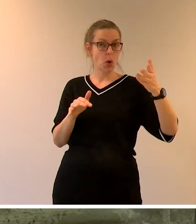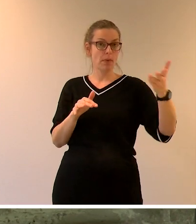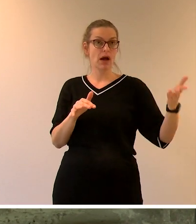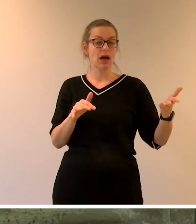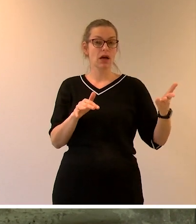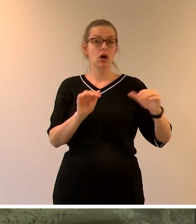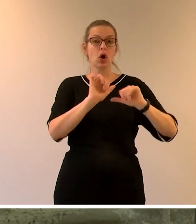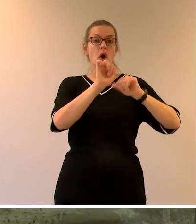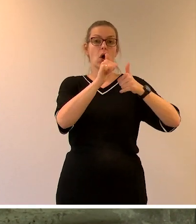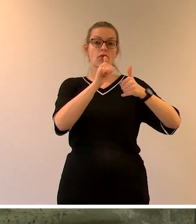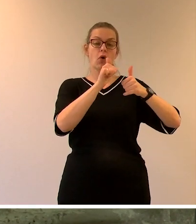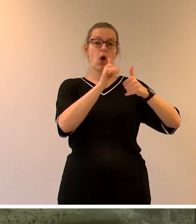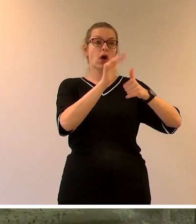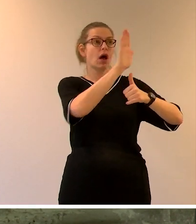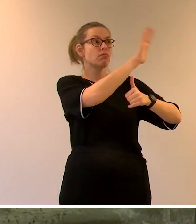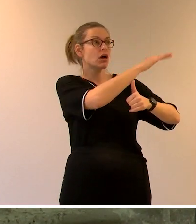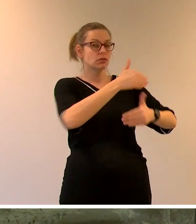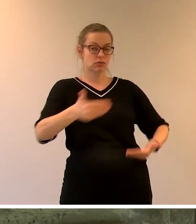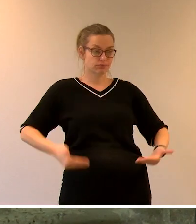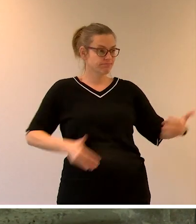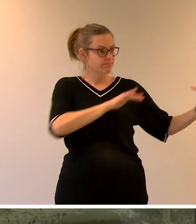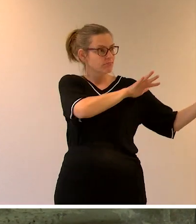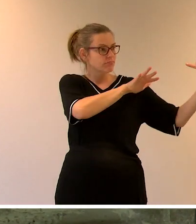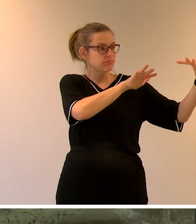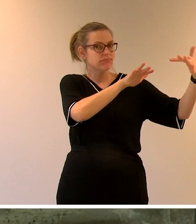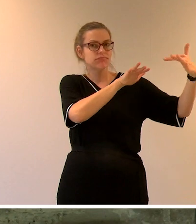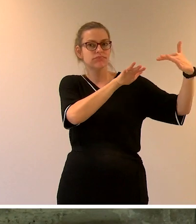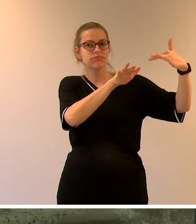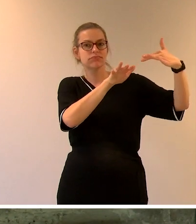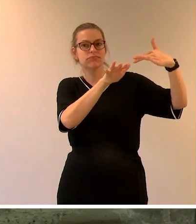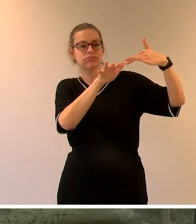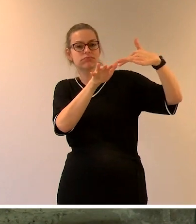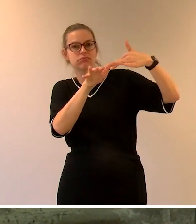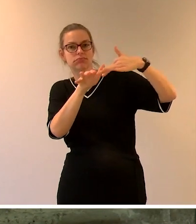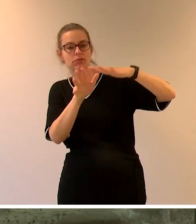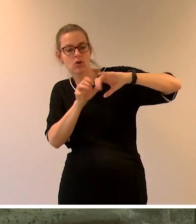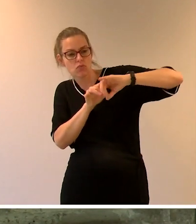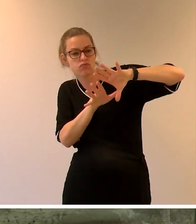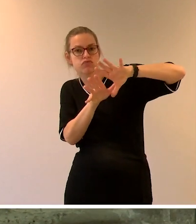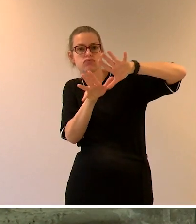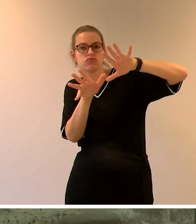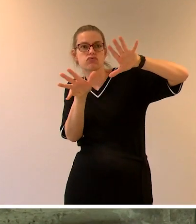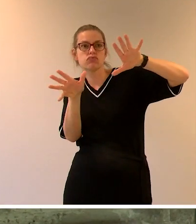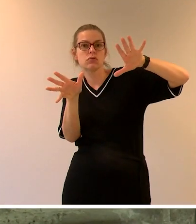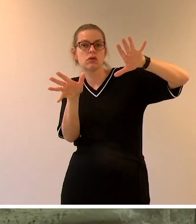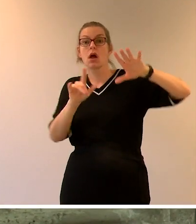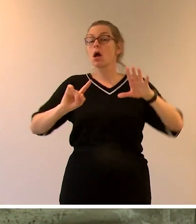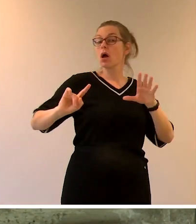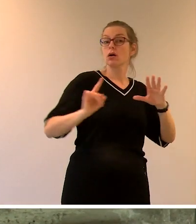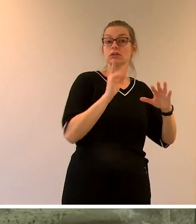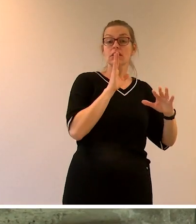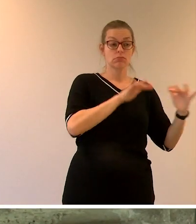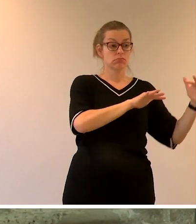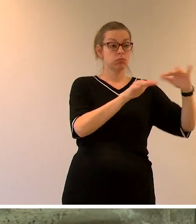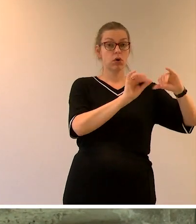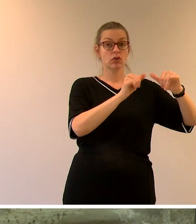kon de geallieerde legers Europa binnentrekken. Nee, het was nog niet direct